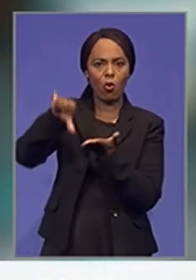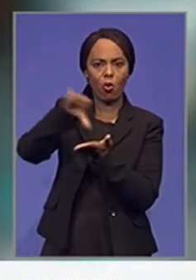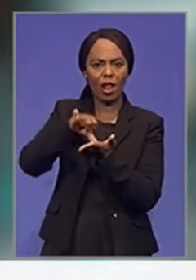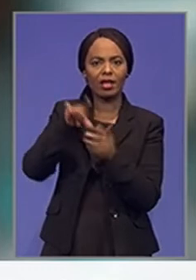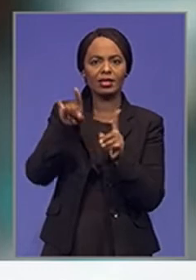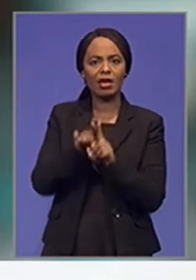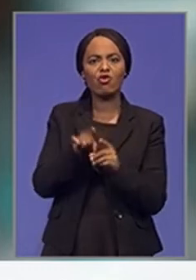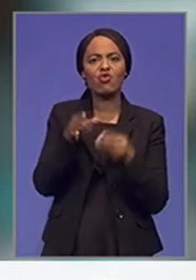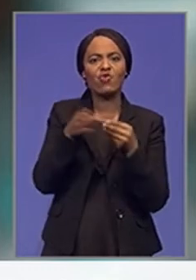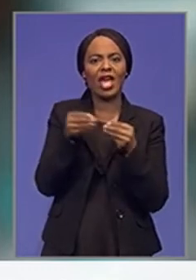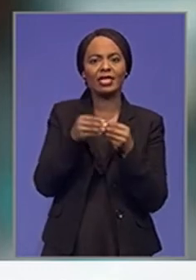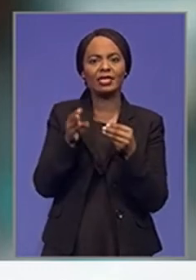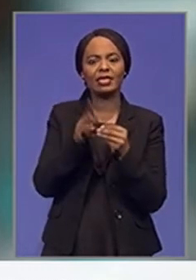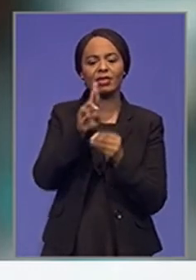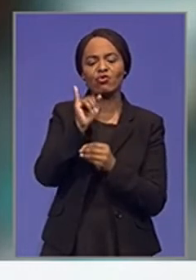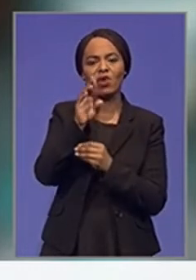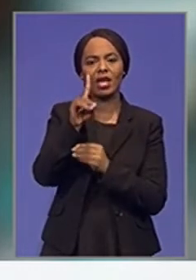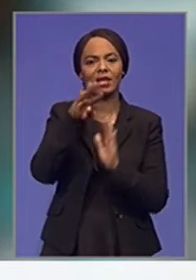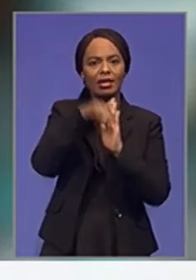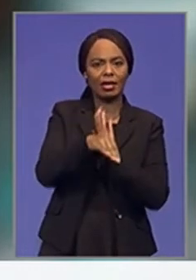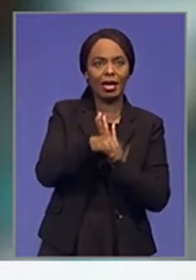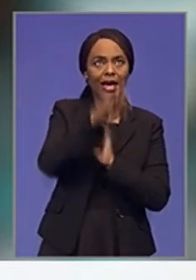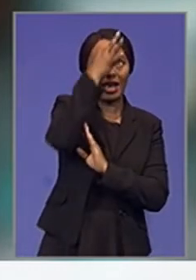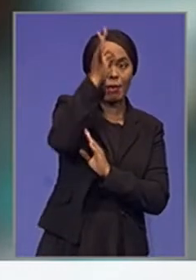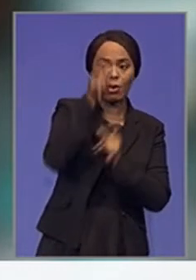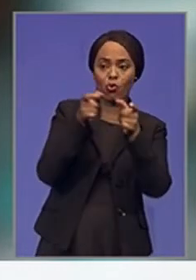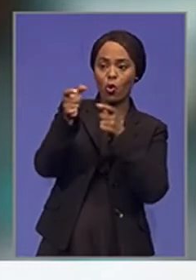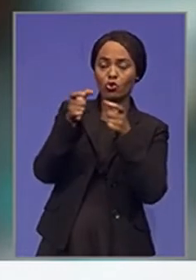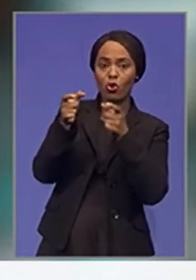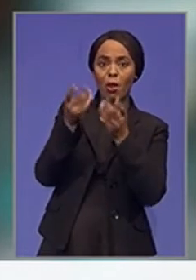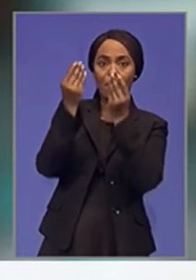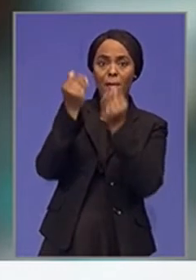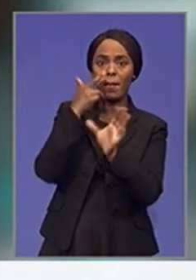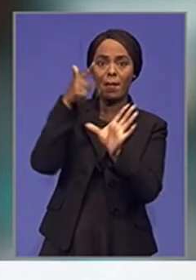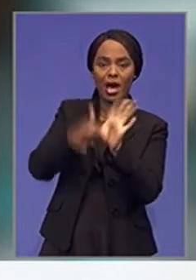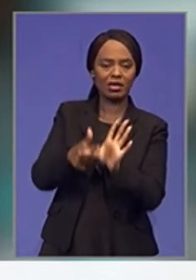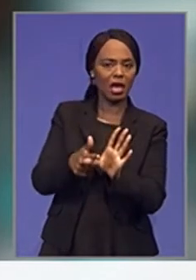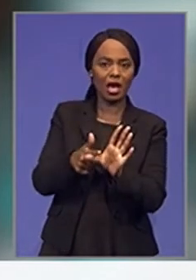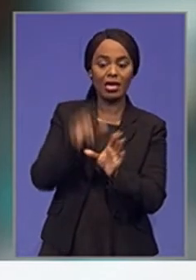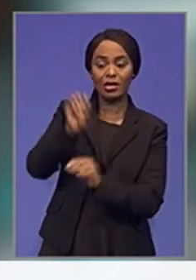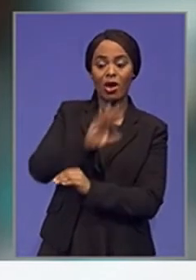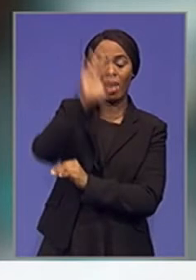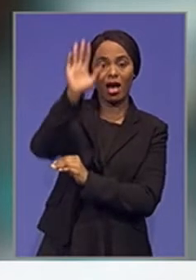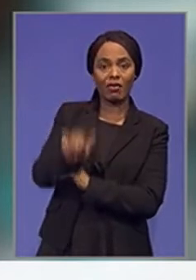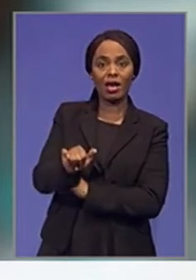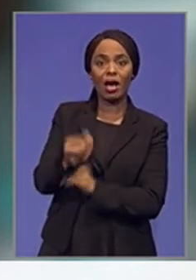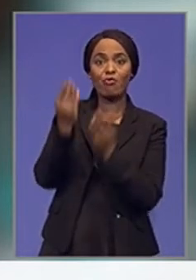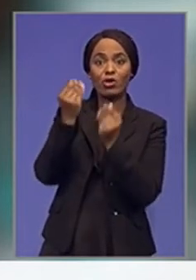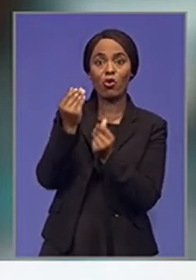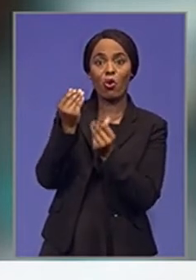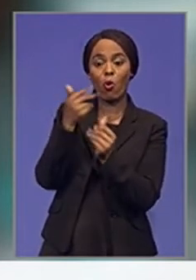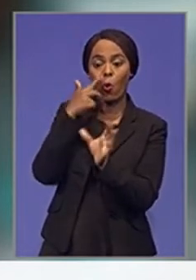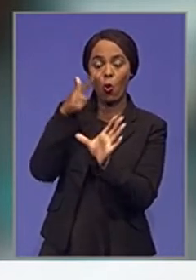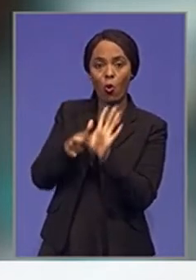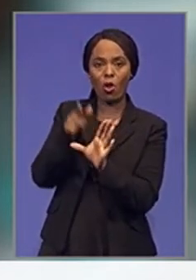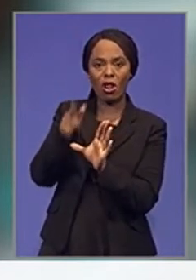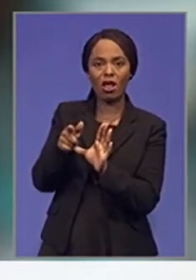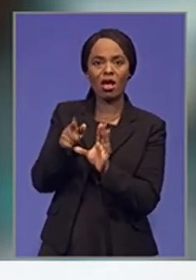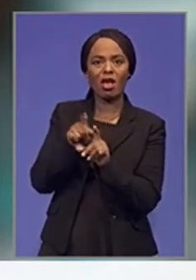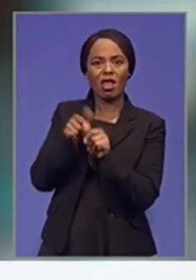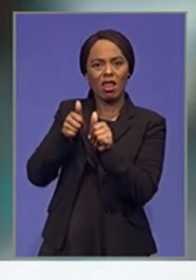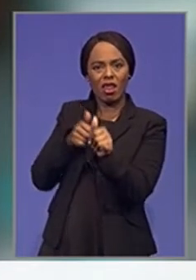e laole petrol price mo Afrika Borwa. Petrol price e mafata mararo. Sa